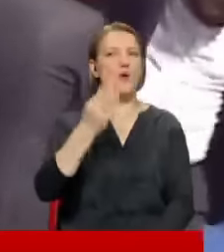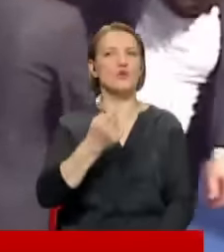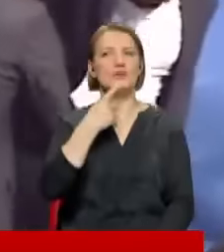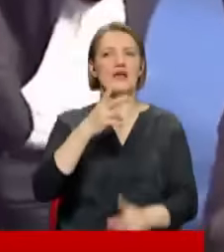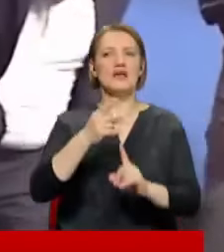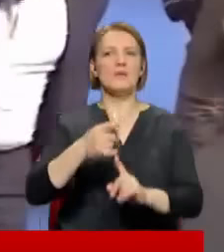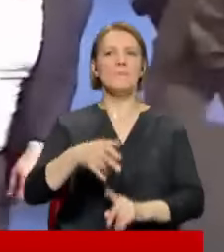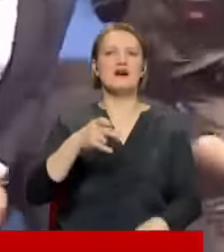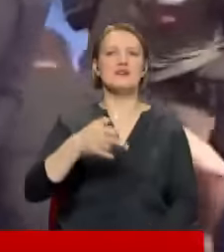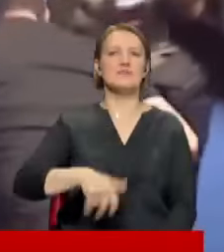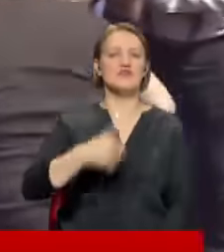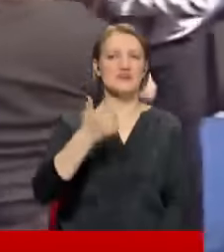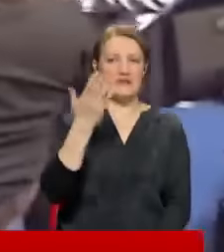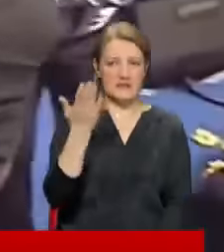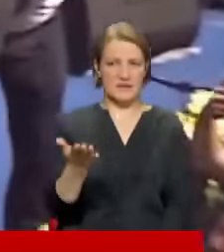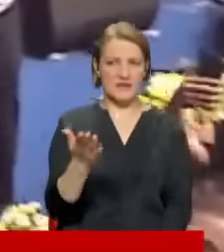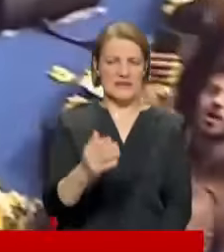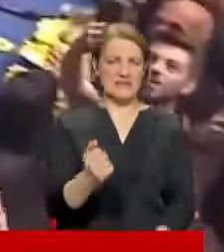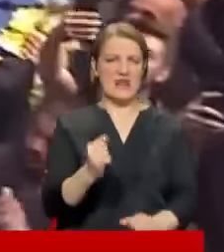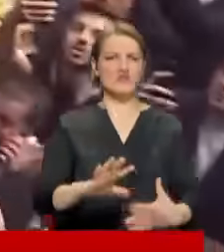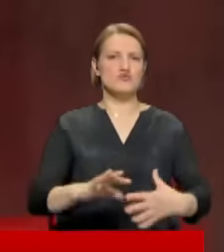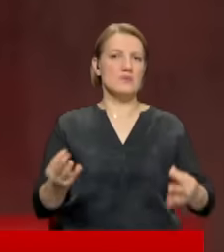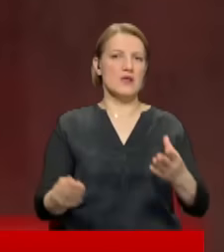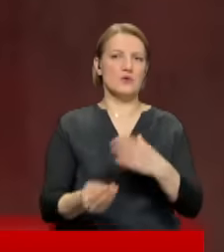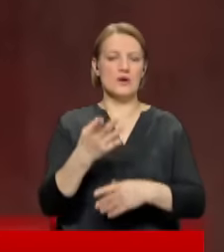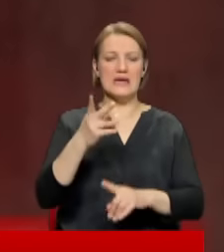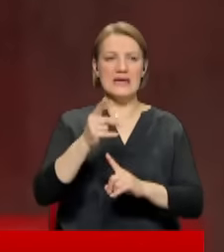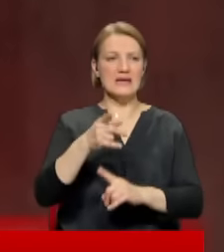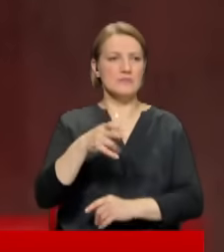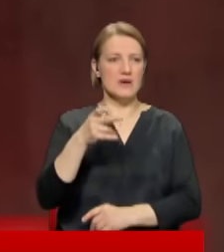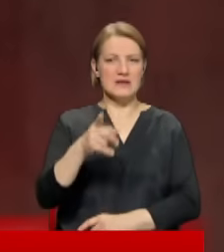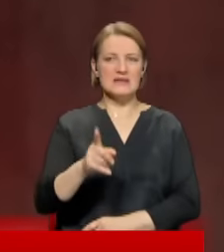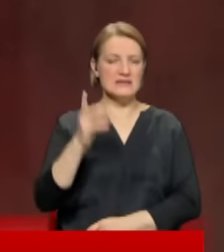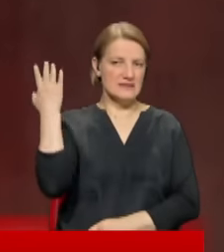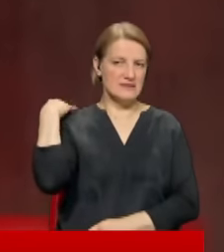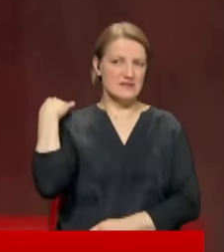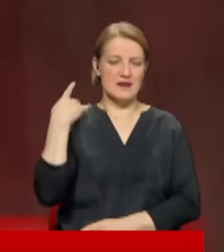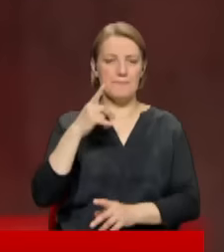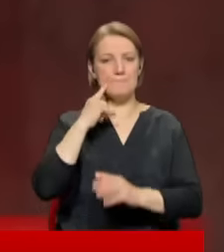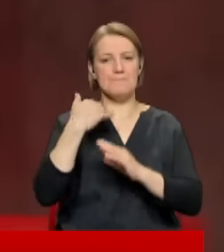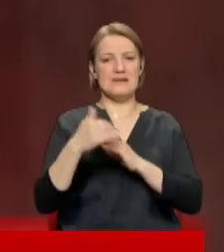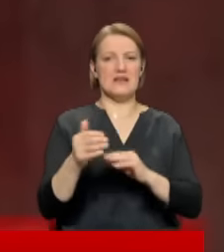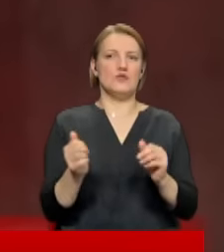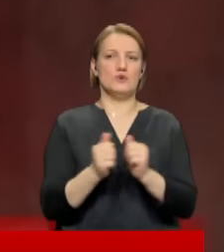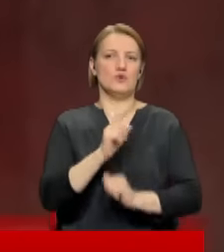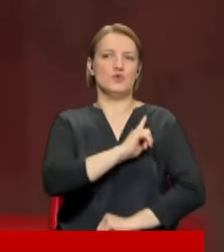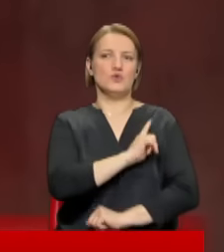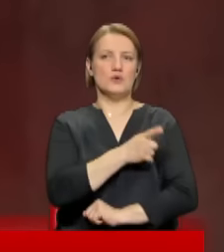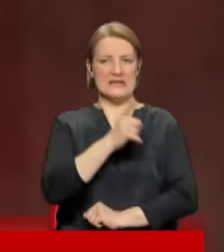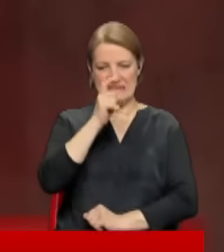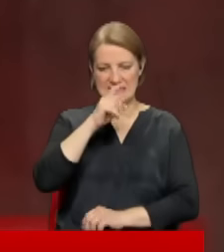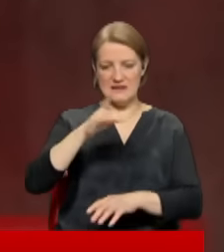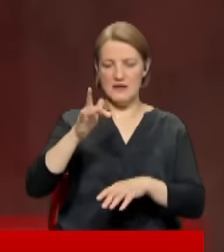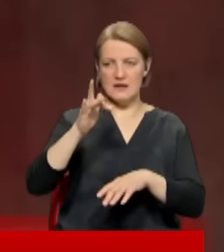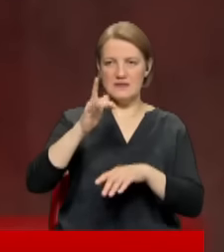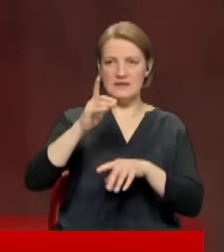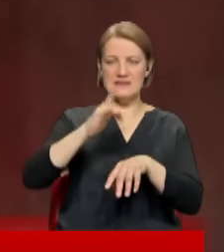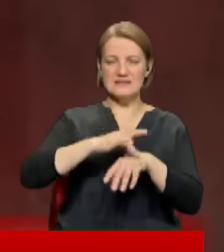İYİ Parti lideri Müsavat Dervişoğlu sert cümleler kurdu. İYİ Parti'nin sırtını millete dayadığını, saray mı